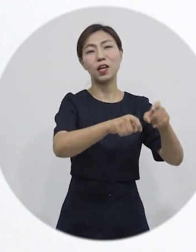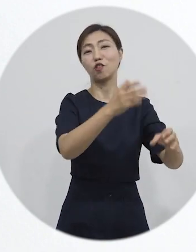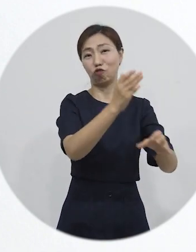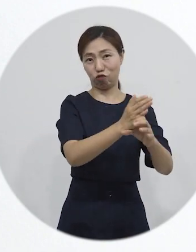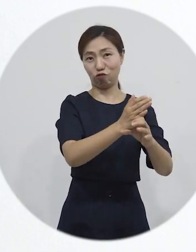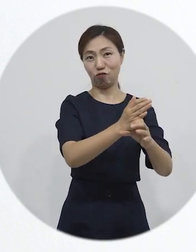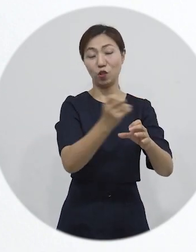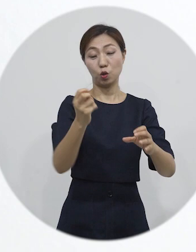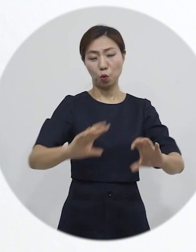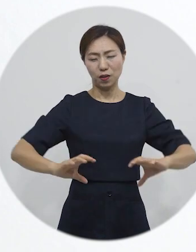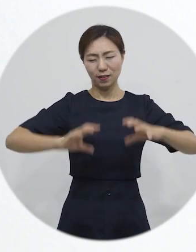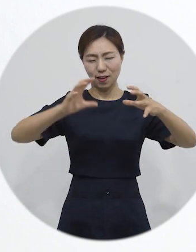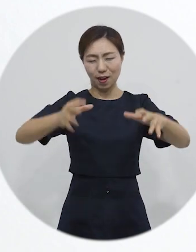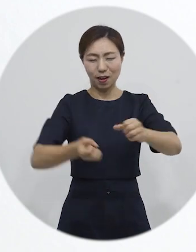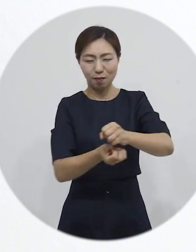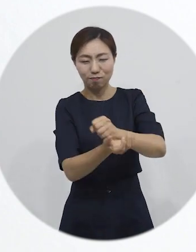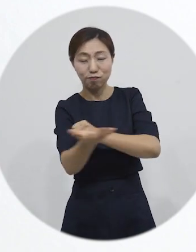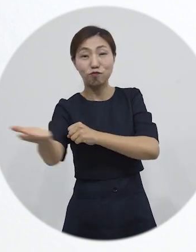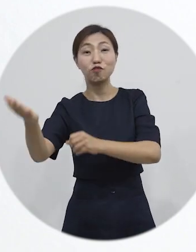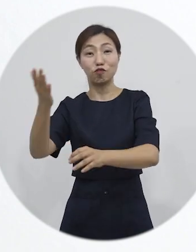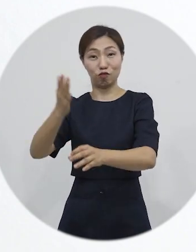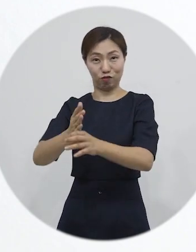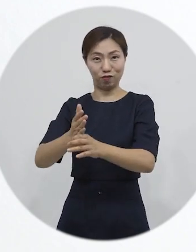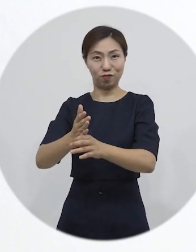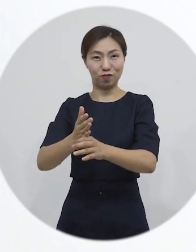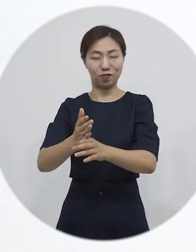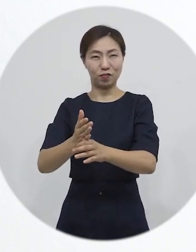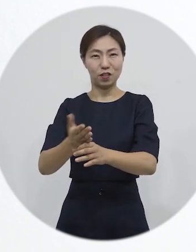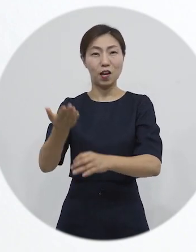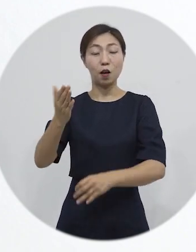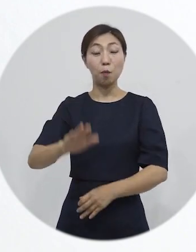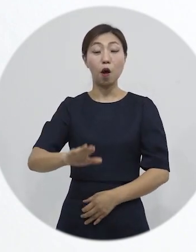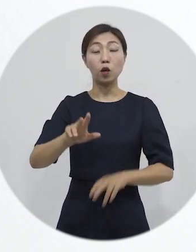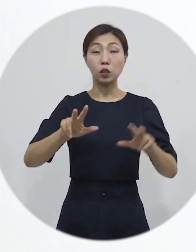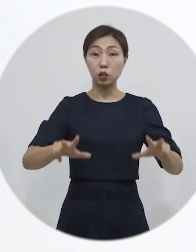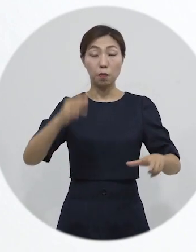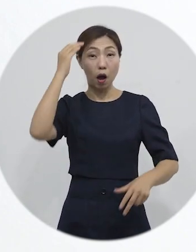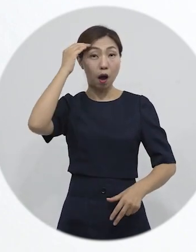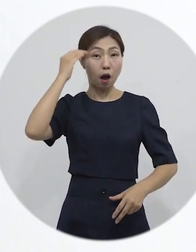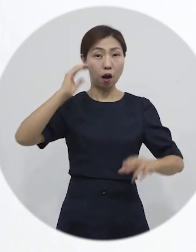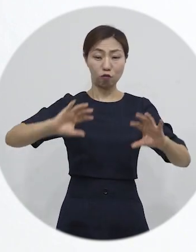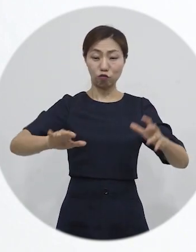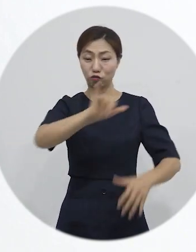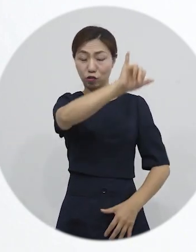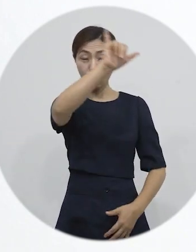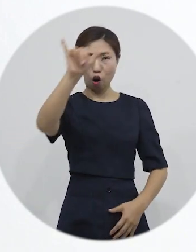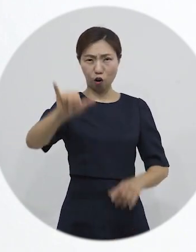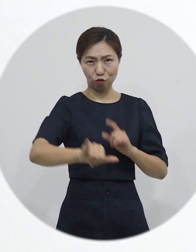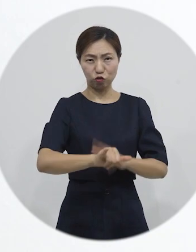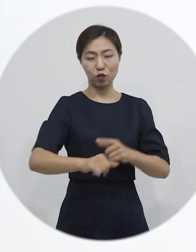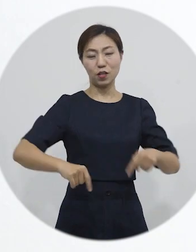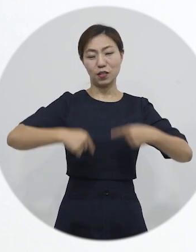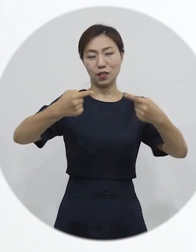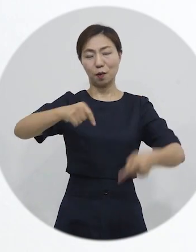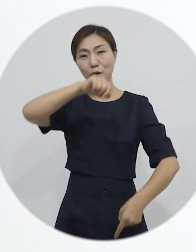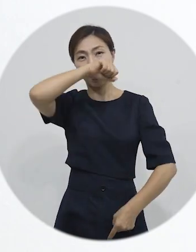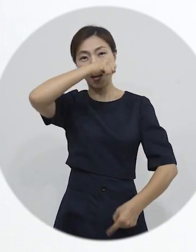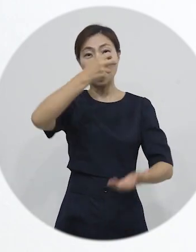전 세계적으로 굉장히 확산이 되고 있다. 한국의 경우에는 이미 전국의 지방자치단체가 이미 참여예산제를 다 하고